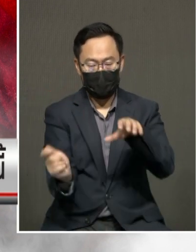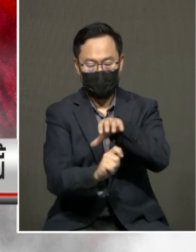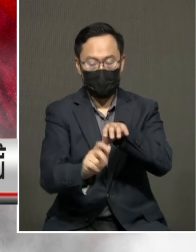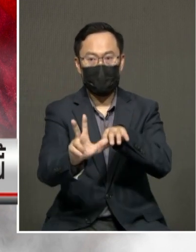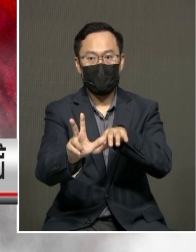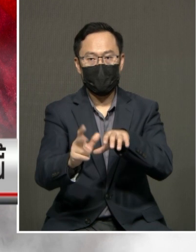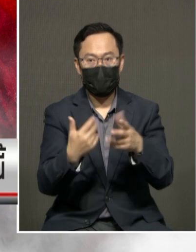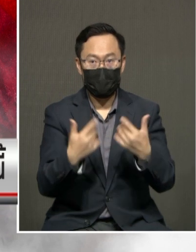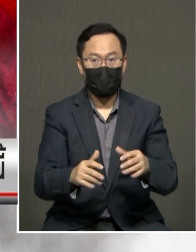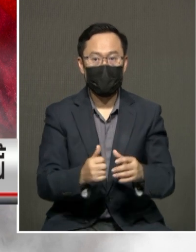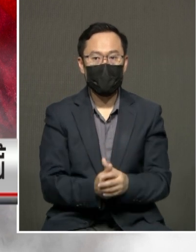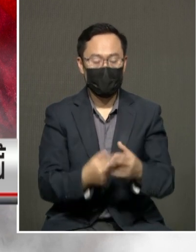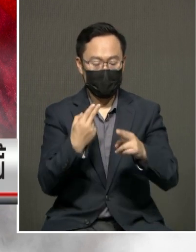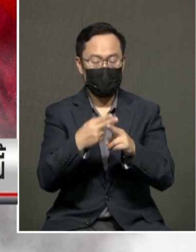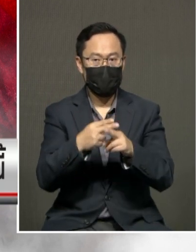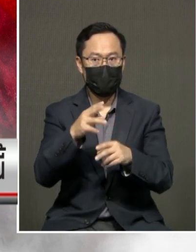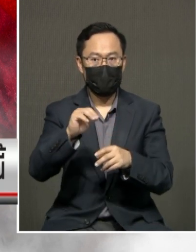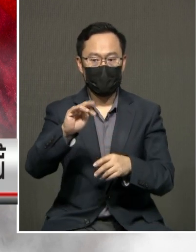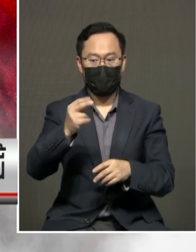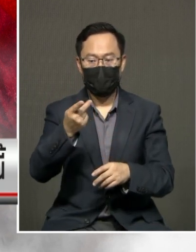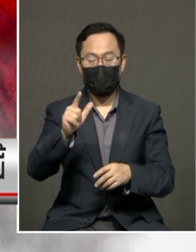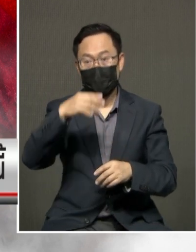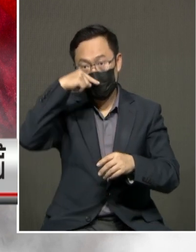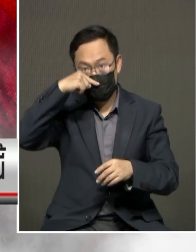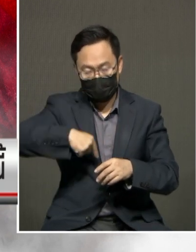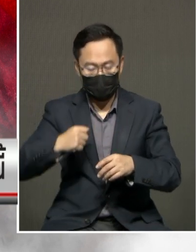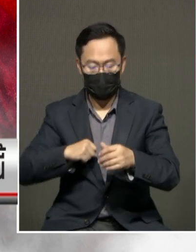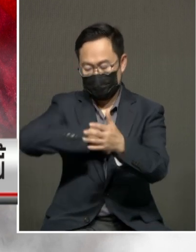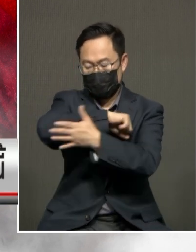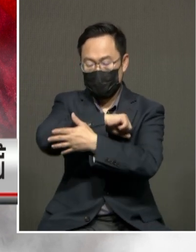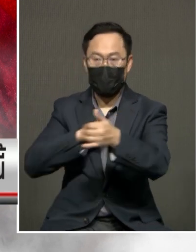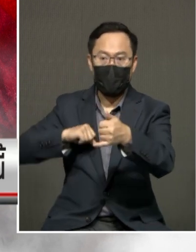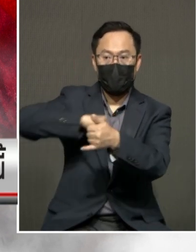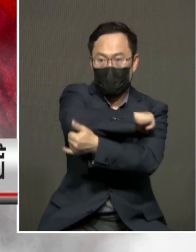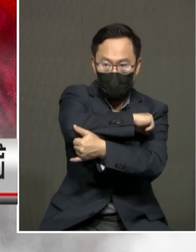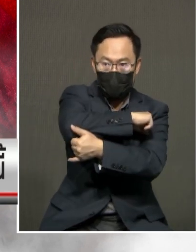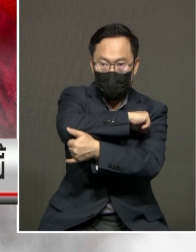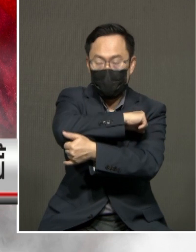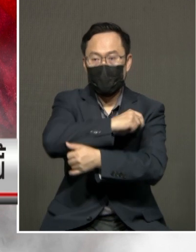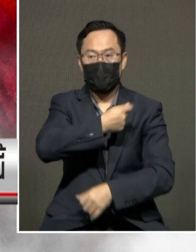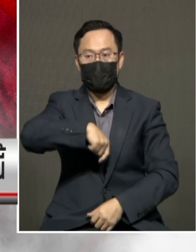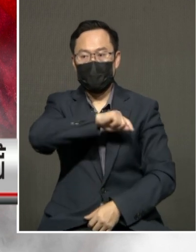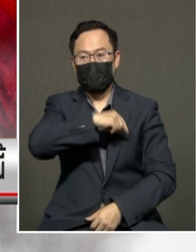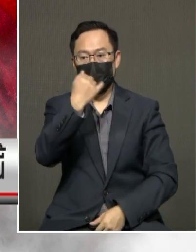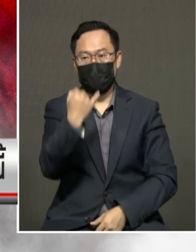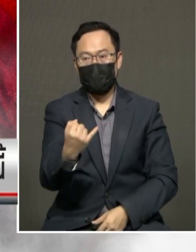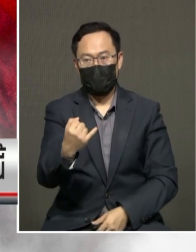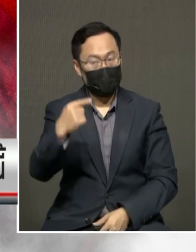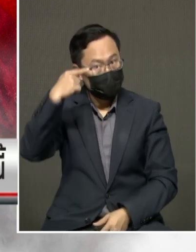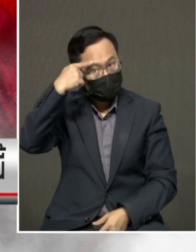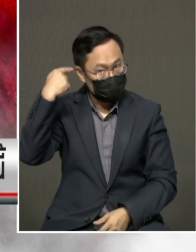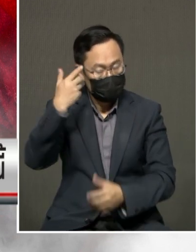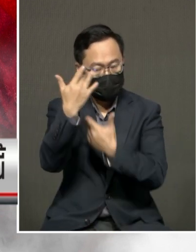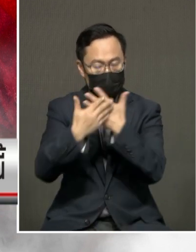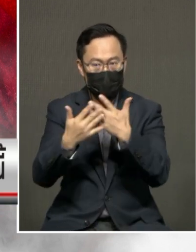สอสมหมายค่ะก็สับศอกใส่วันมาริโอเพชรยินดีอะคาเดมี่นักมวยจากสเปนมีแผลแตกตั้งแต่ยกแรกก่อนที่สุดท้ายจะ